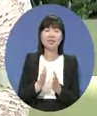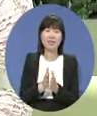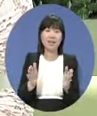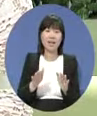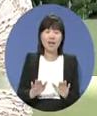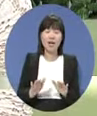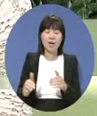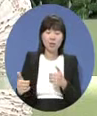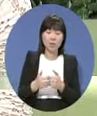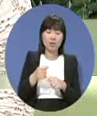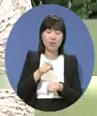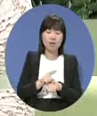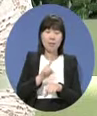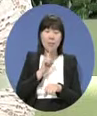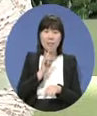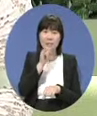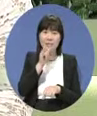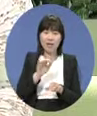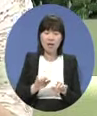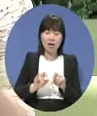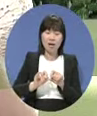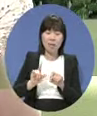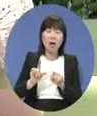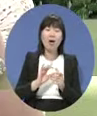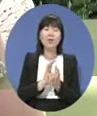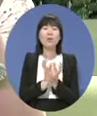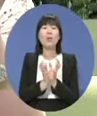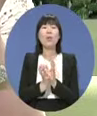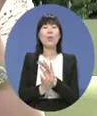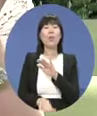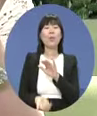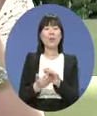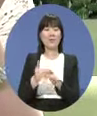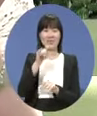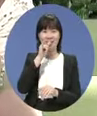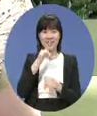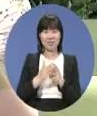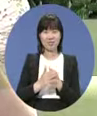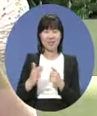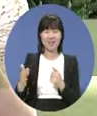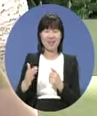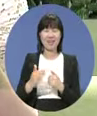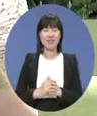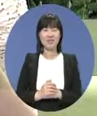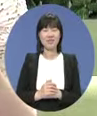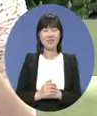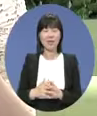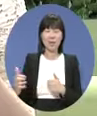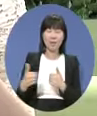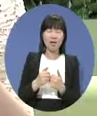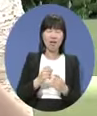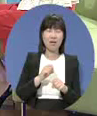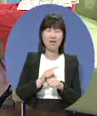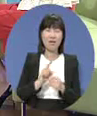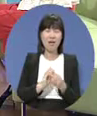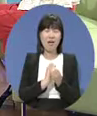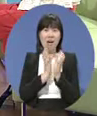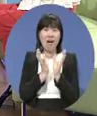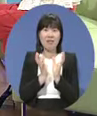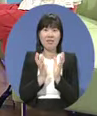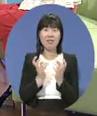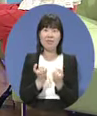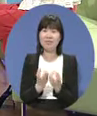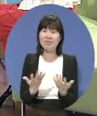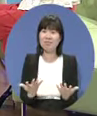아까 그 공격성 말씀드렸잖아요. 이때는 거의 꽃이 피는 시기에 공격성이. 그래서 야 공격성이 꽃이 피면 도대체 어떻게 해요?